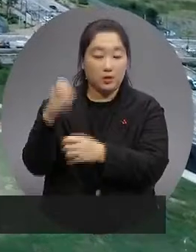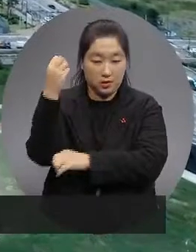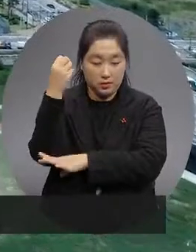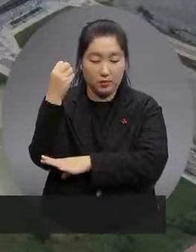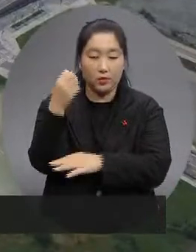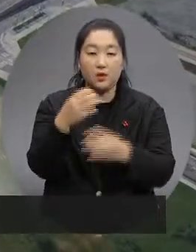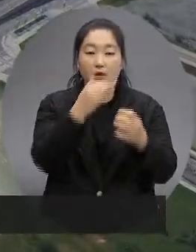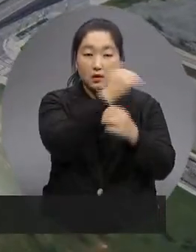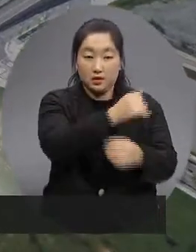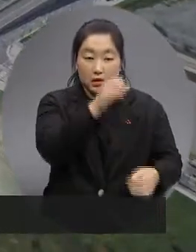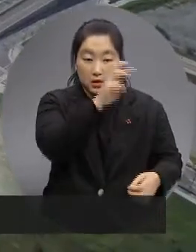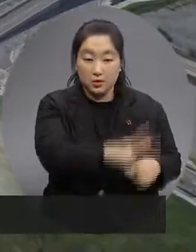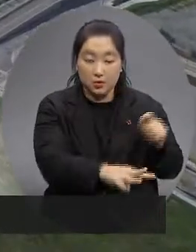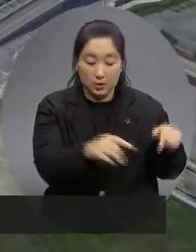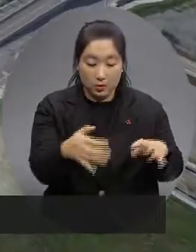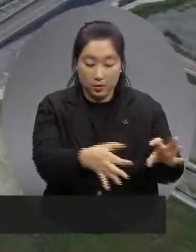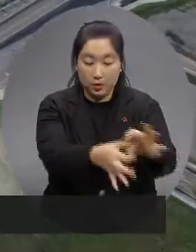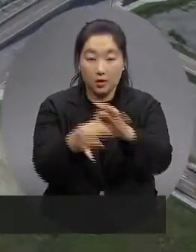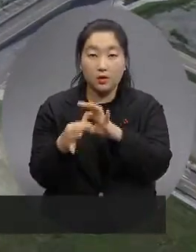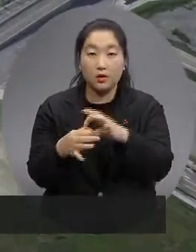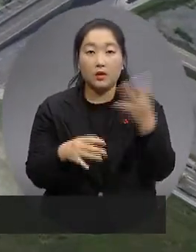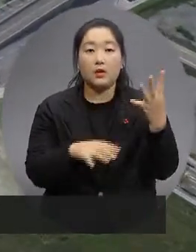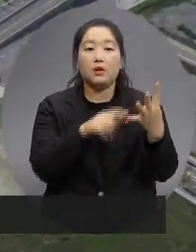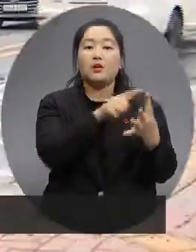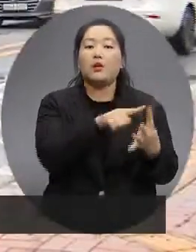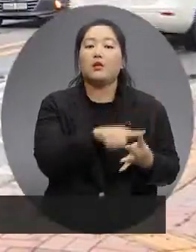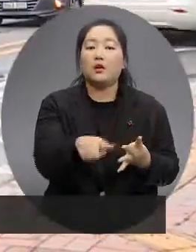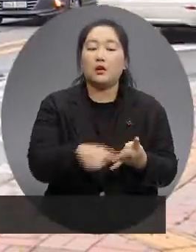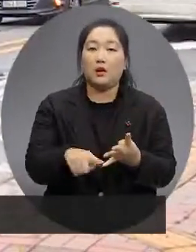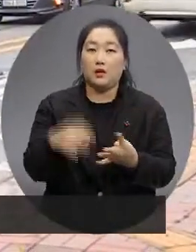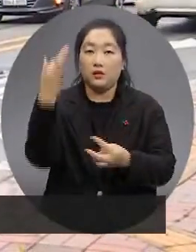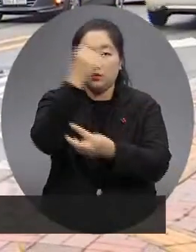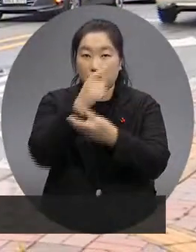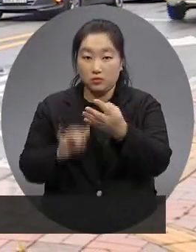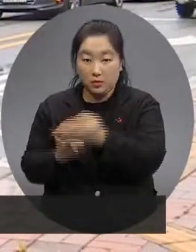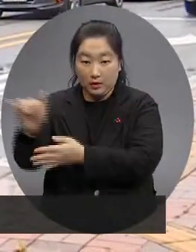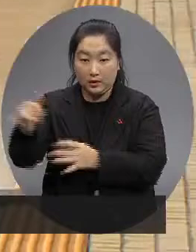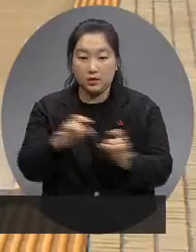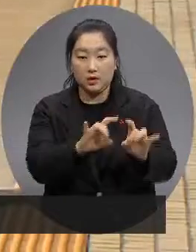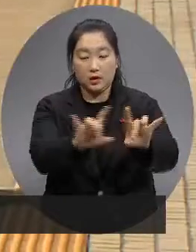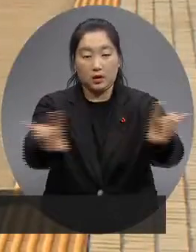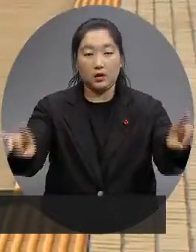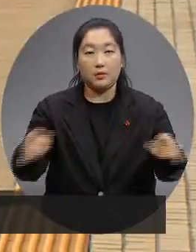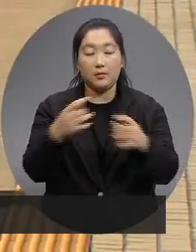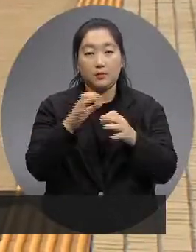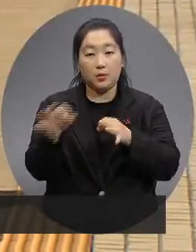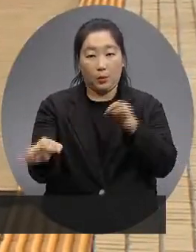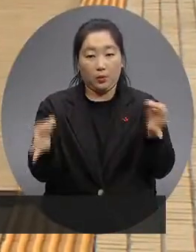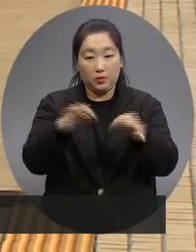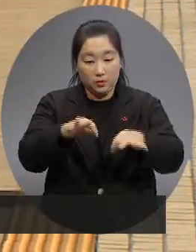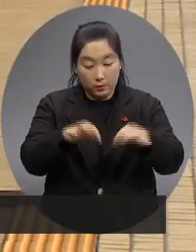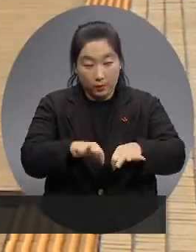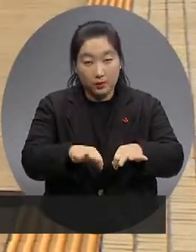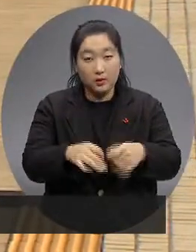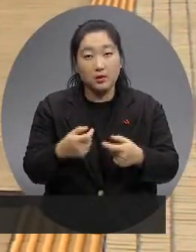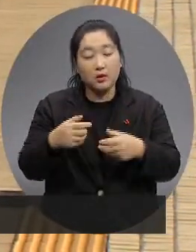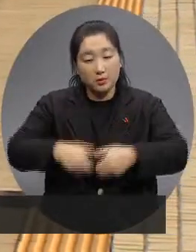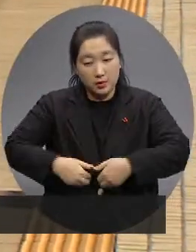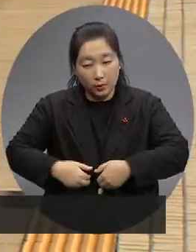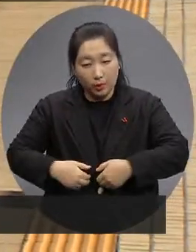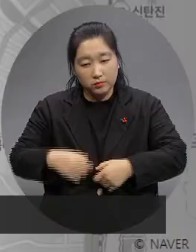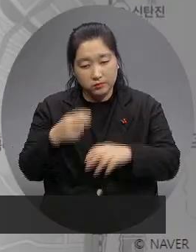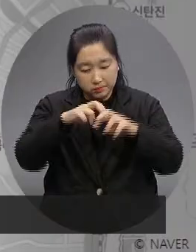4개 노선을 최종 후보로 정해 청주 공항까지 각각의 비용과 수요를 분석 중인 것으로